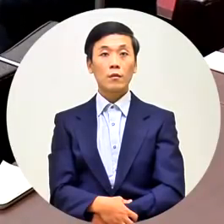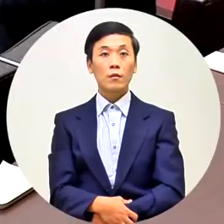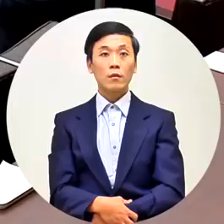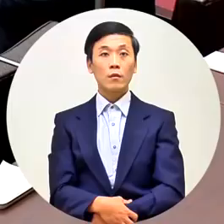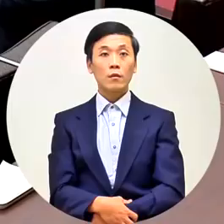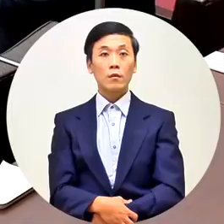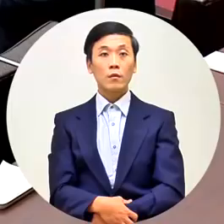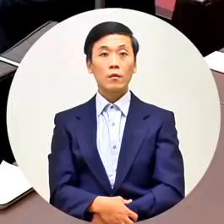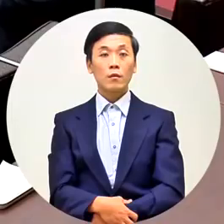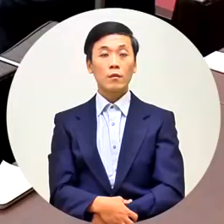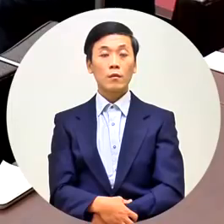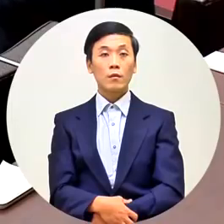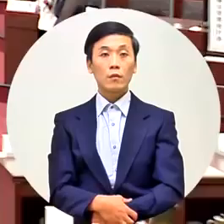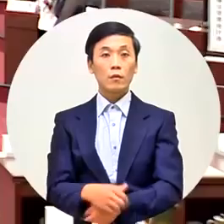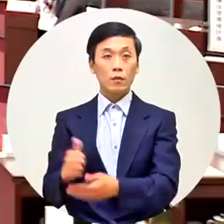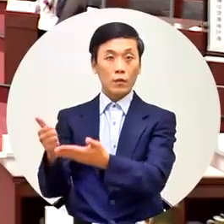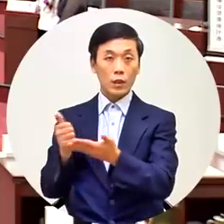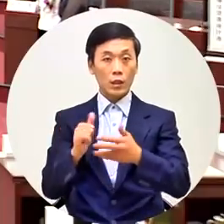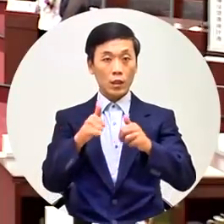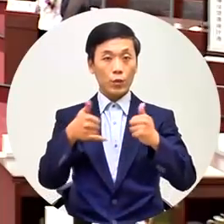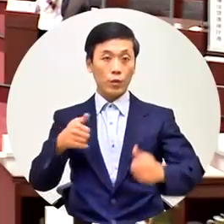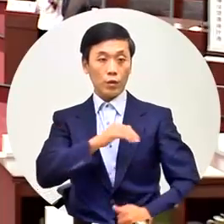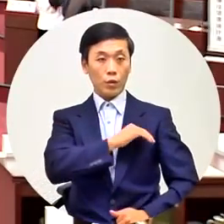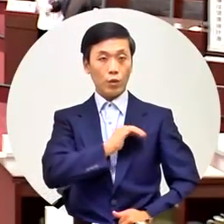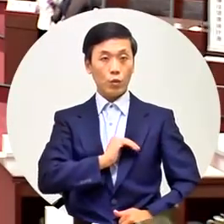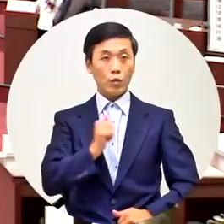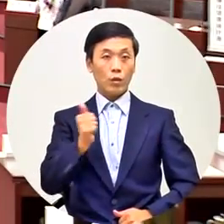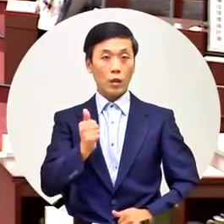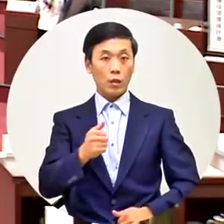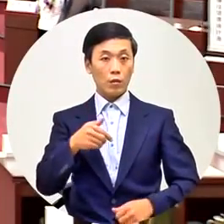请邱俊宪议员领取选票。